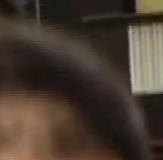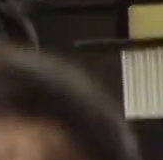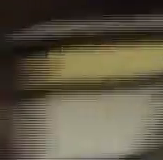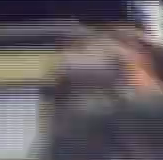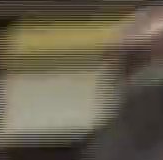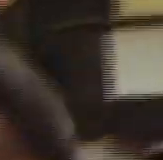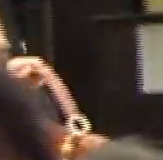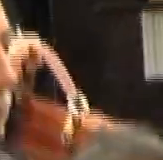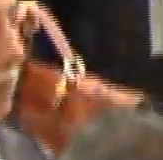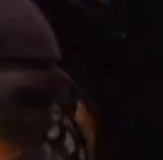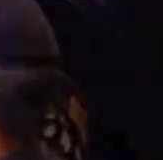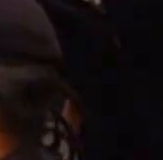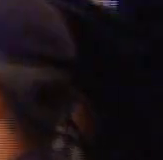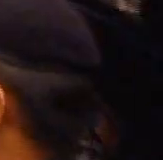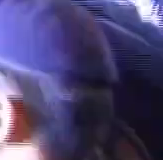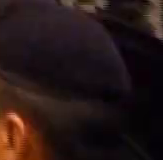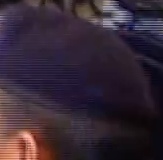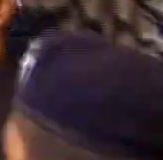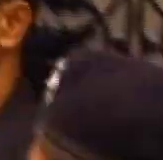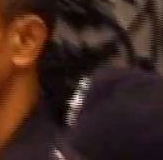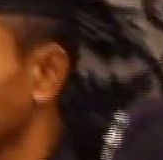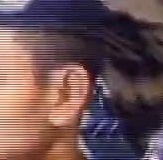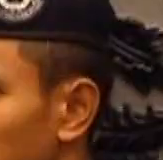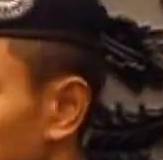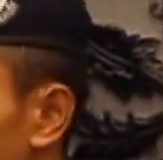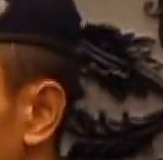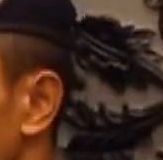lalu paparan penuh seketika